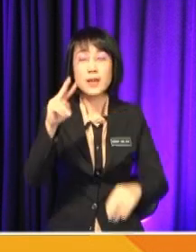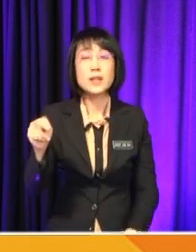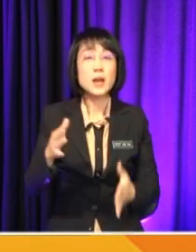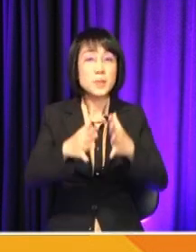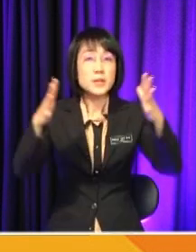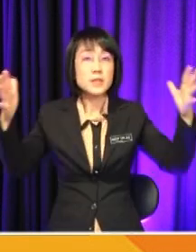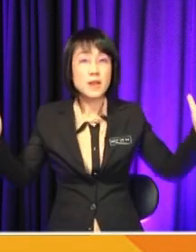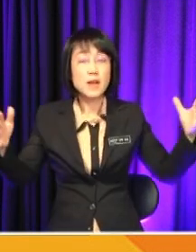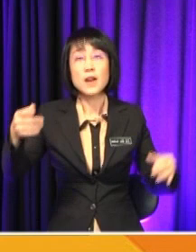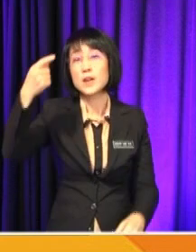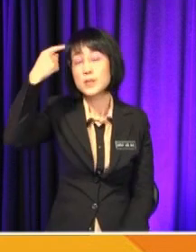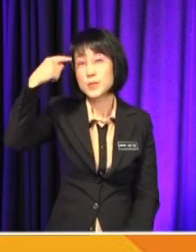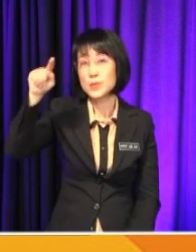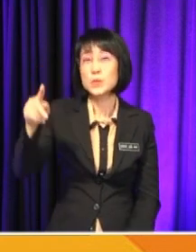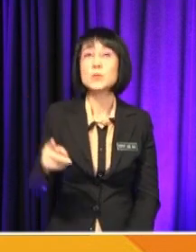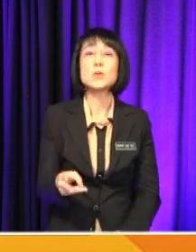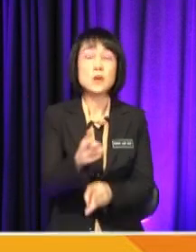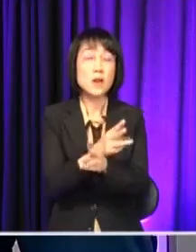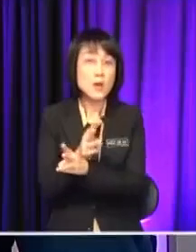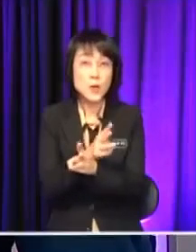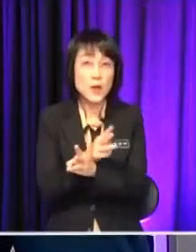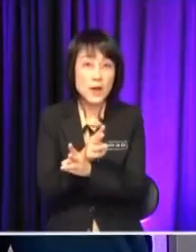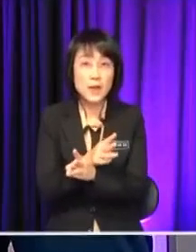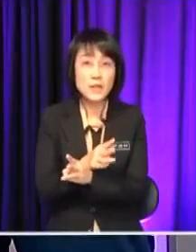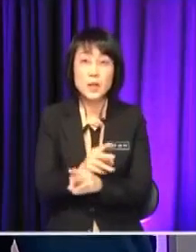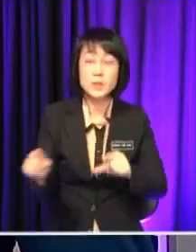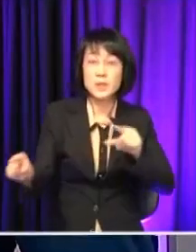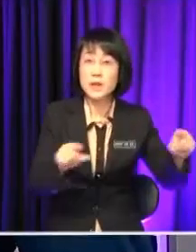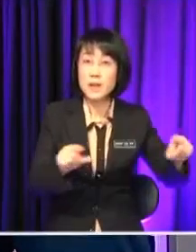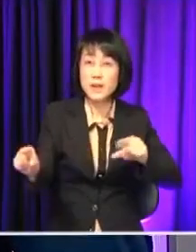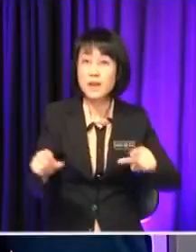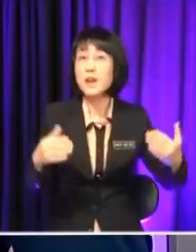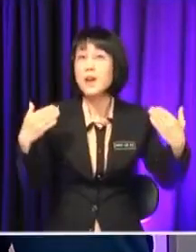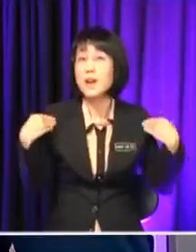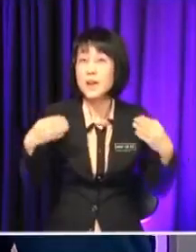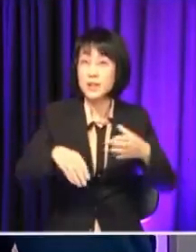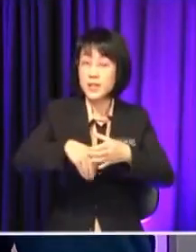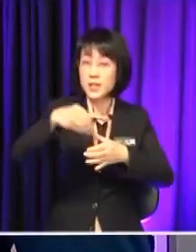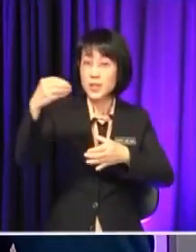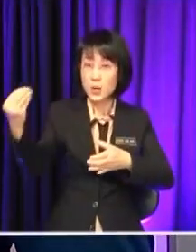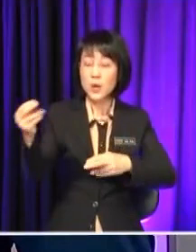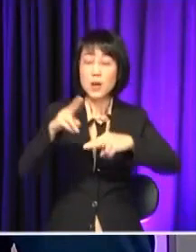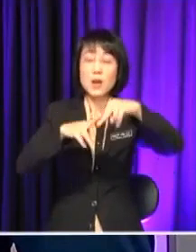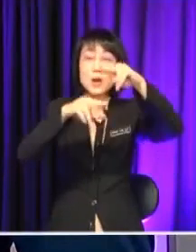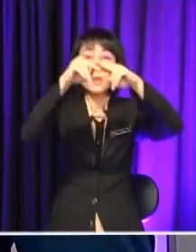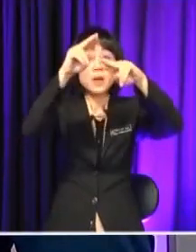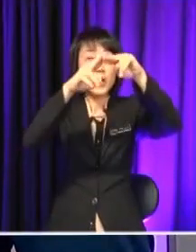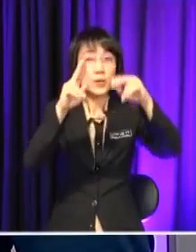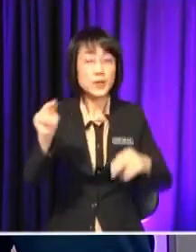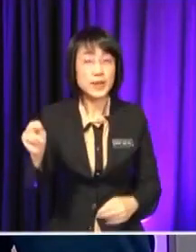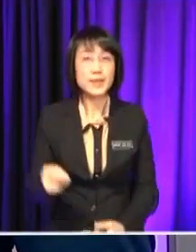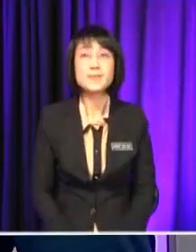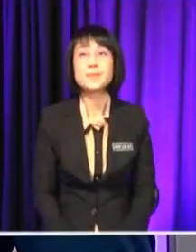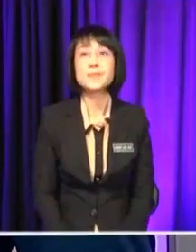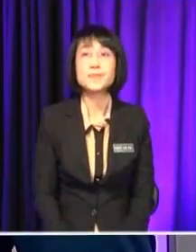untuk untuk kawal Oke kawal pergerakan-pergerakan yang ada di luar di luar bangunan Oke Baik